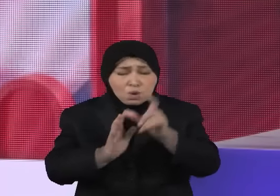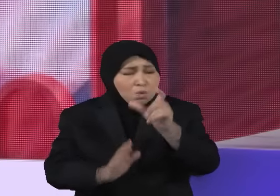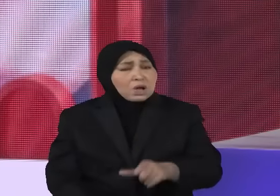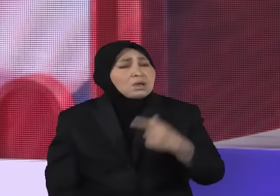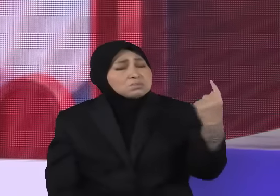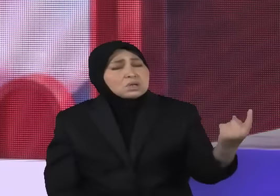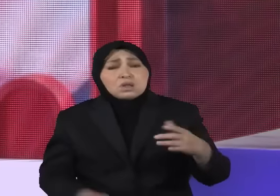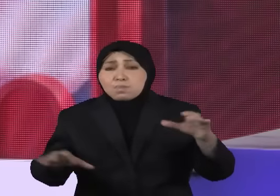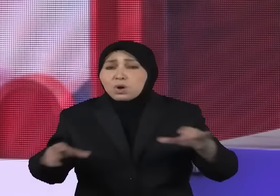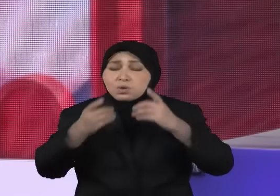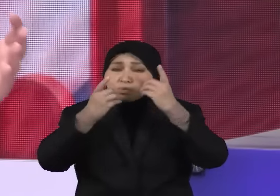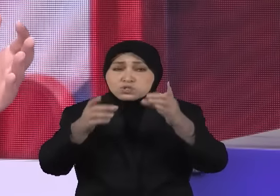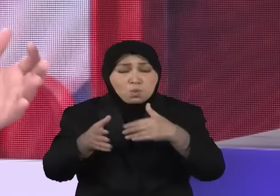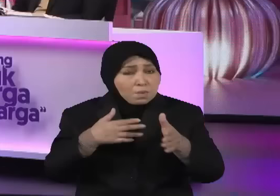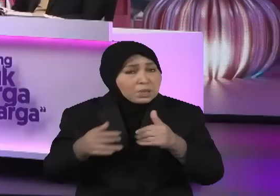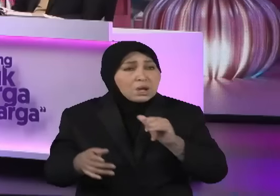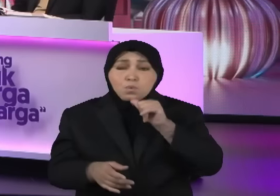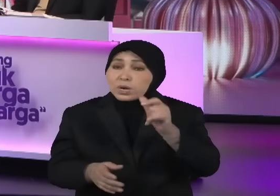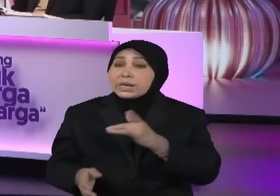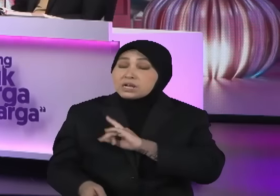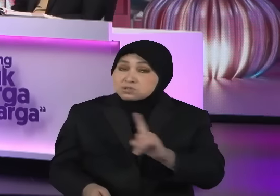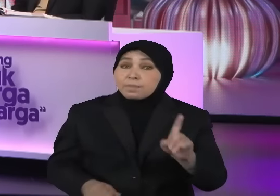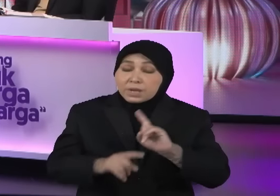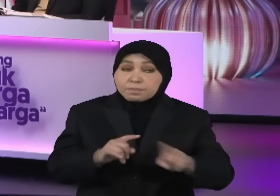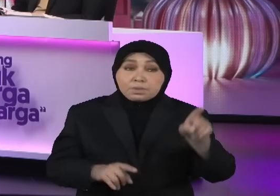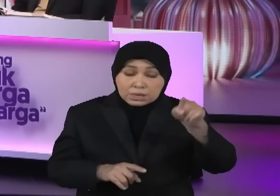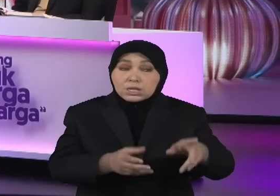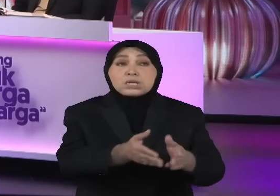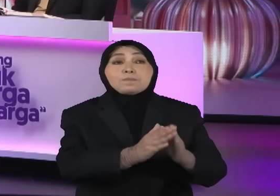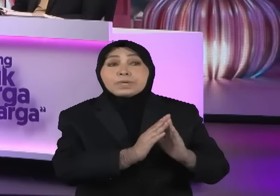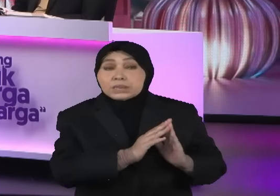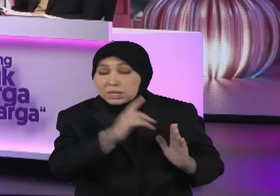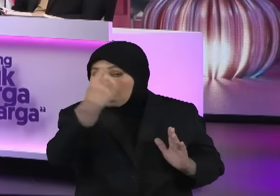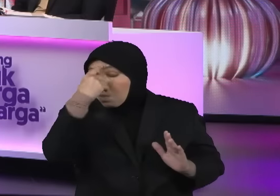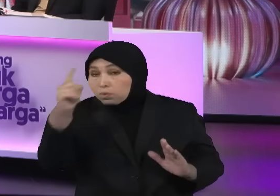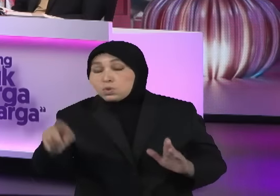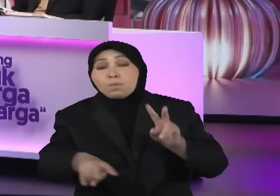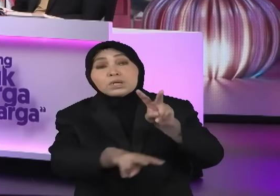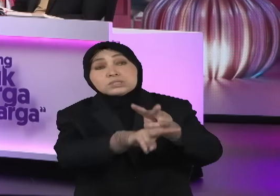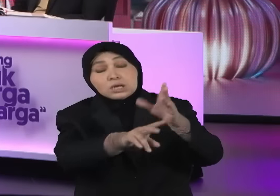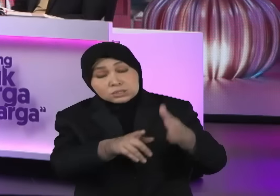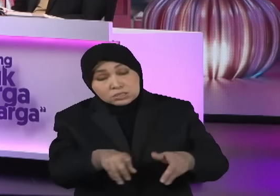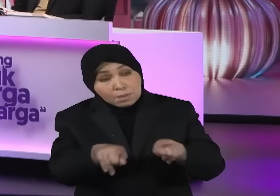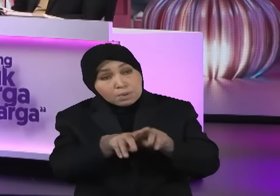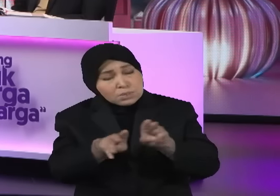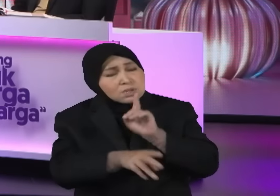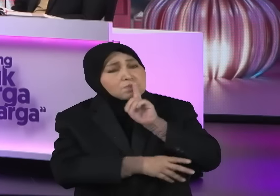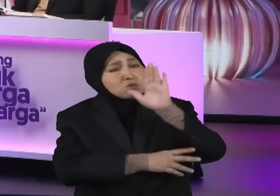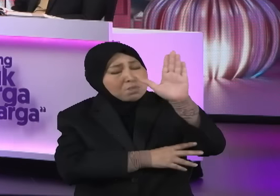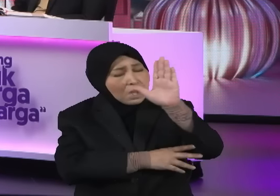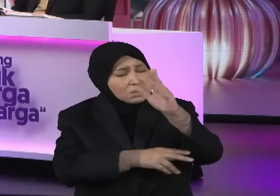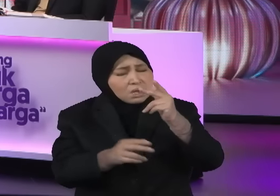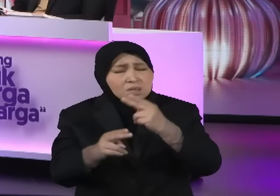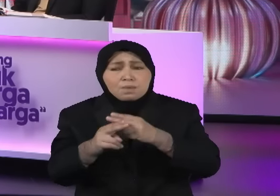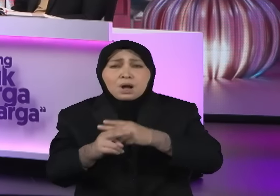sentiasa melakukan dosa. Walaupun ini bukan Islam saatnya, tetapi mereka diminta untuk bersaksi sedemikian, bersumpah atas nama